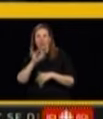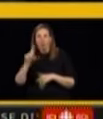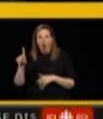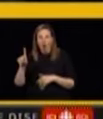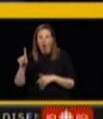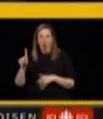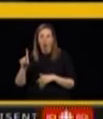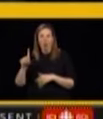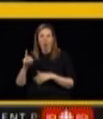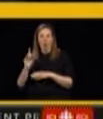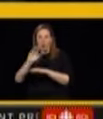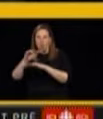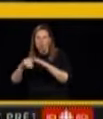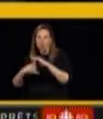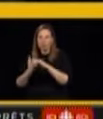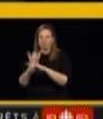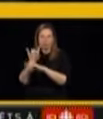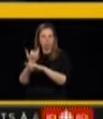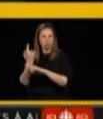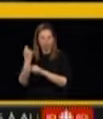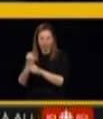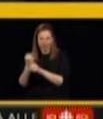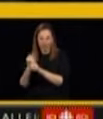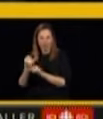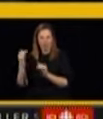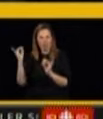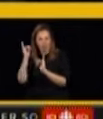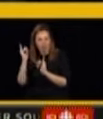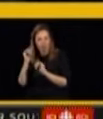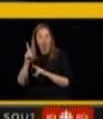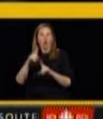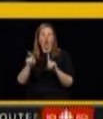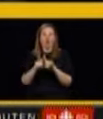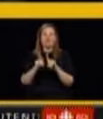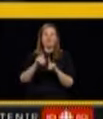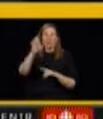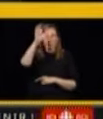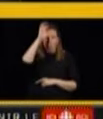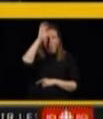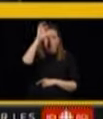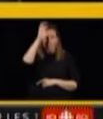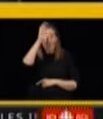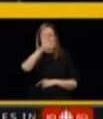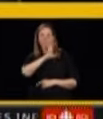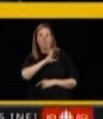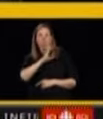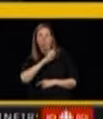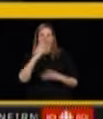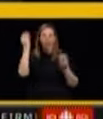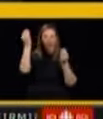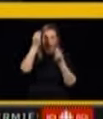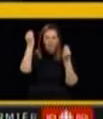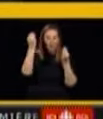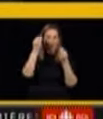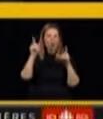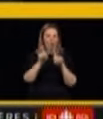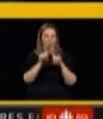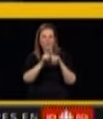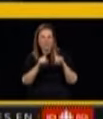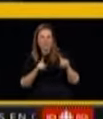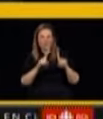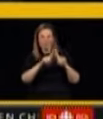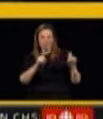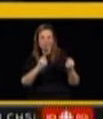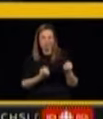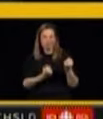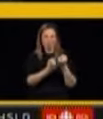24 heures sur 24. Je pense aux premiers répondants, pompiers, policiers, ambulanciers, paramédics, qui sont